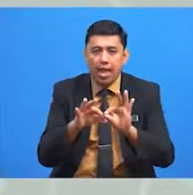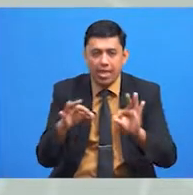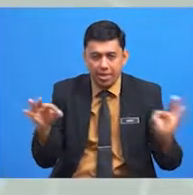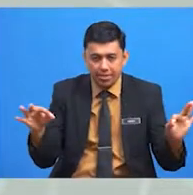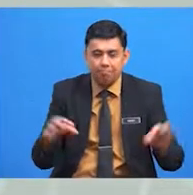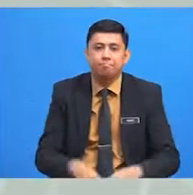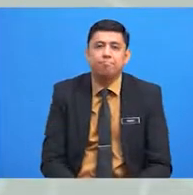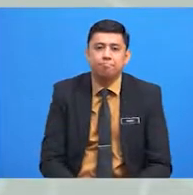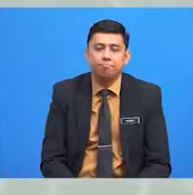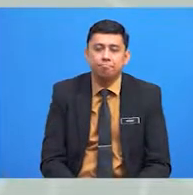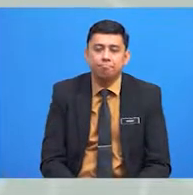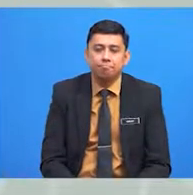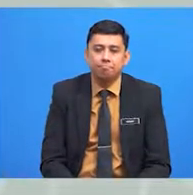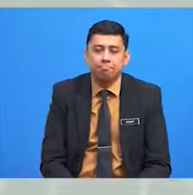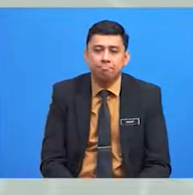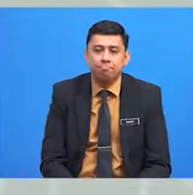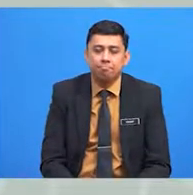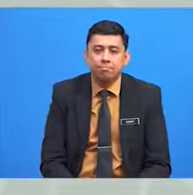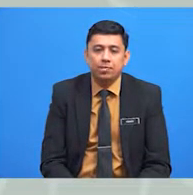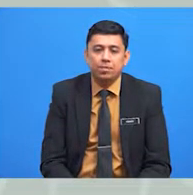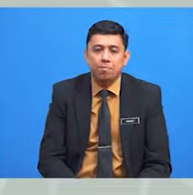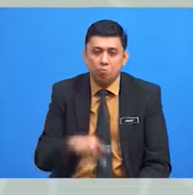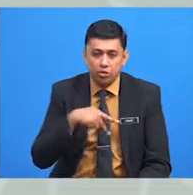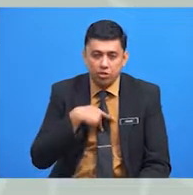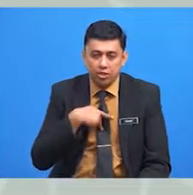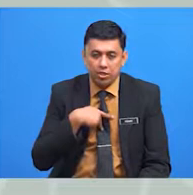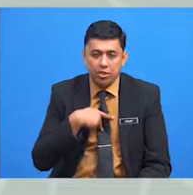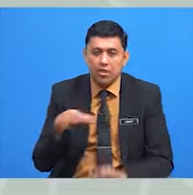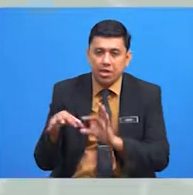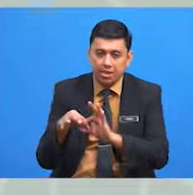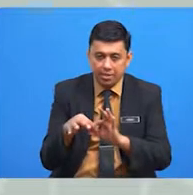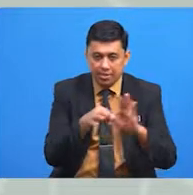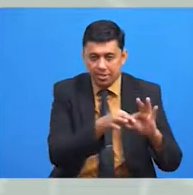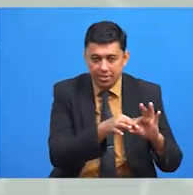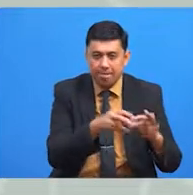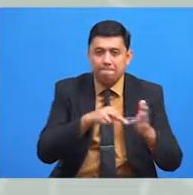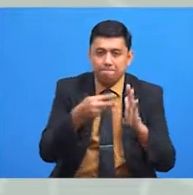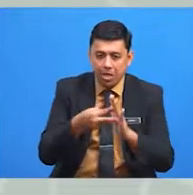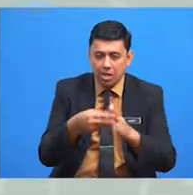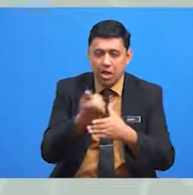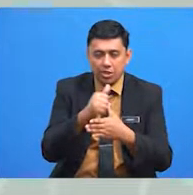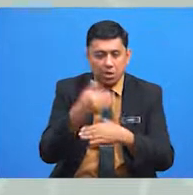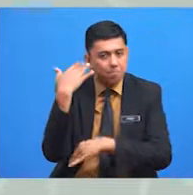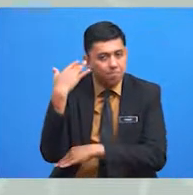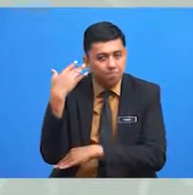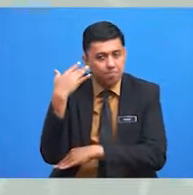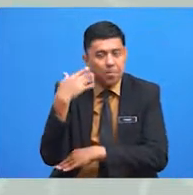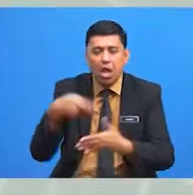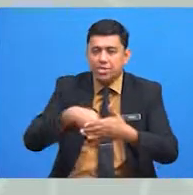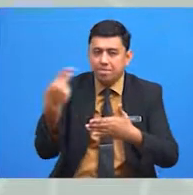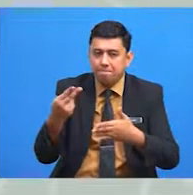ayat, sintaksis. Mempunyai kaitan makna antara bunyi yang dihasilkan oleh